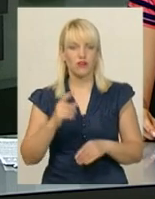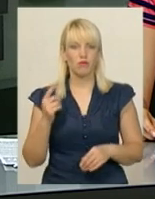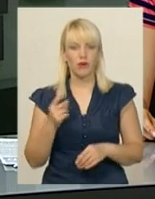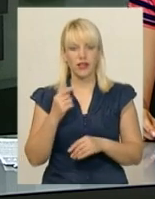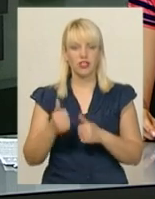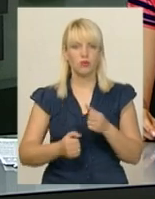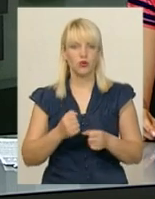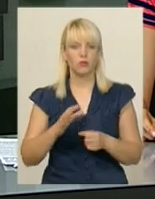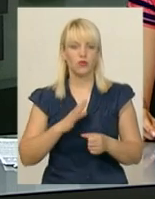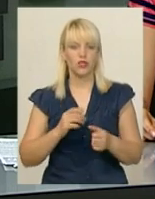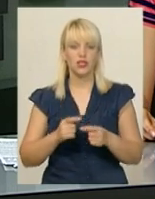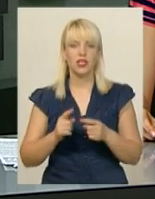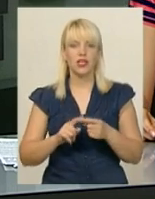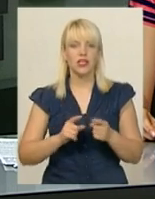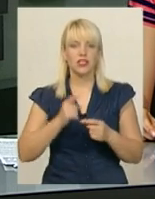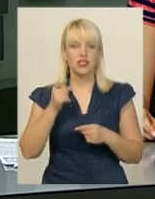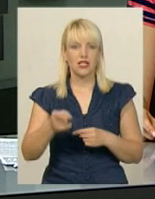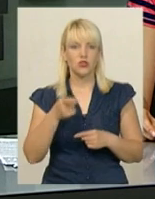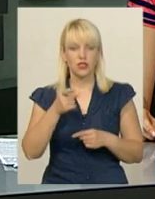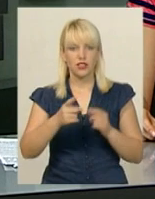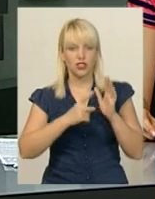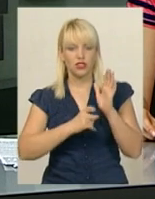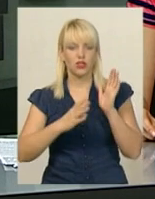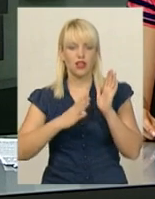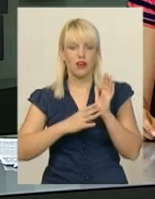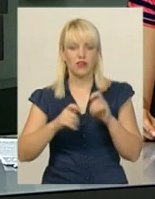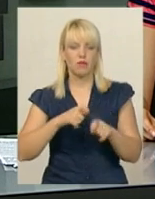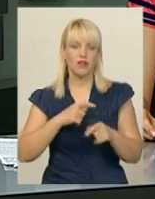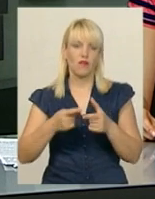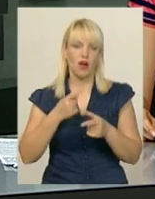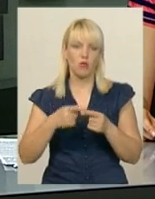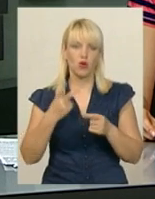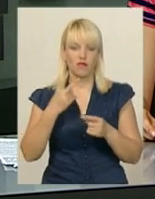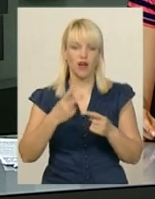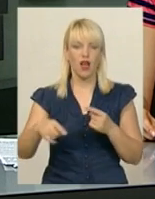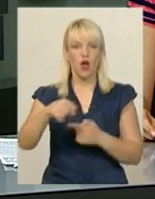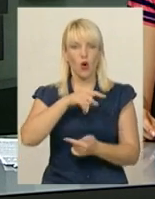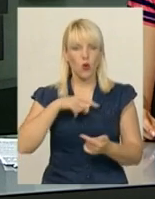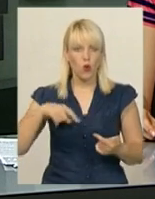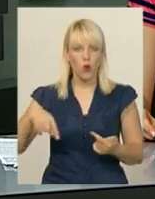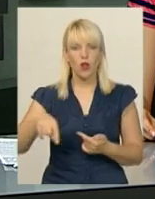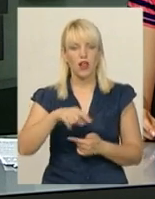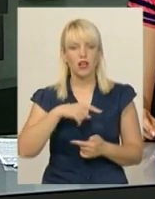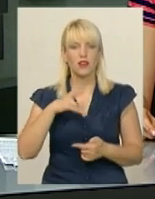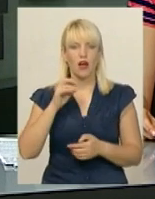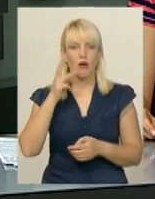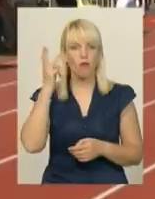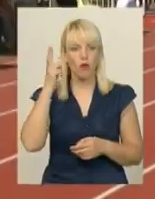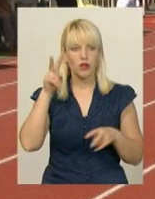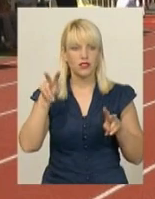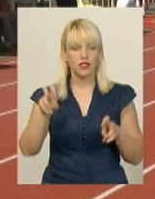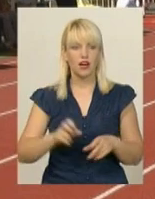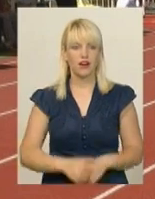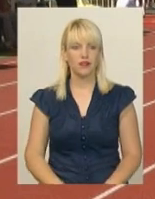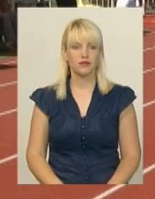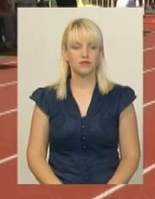здолати дистанцію 1609 метрів або два кола на стадіоні Поділля. З подробицями Світлана Русіна.